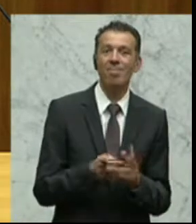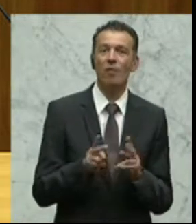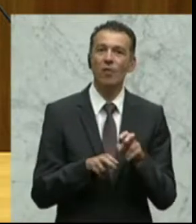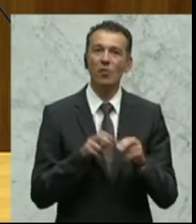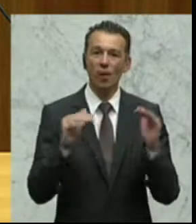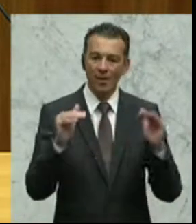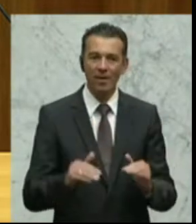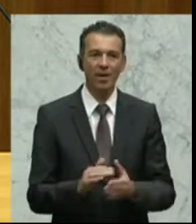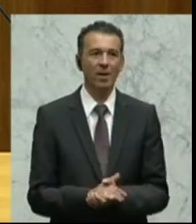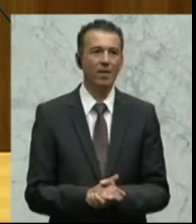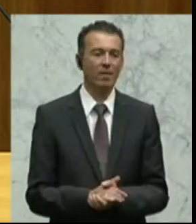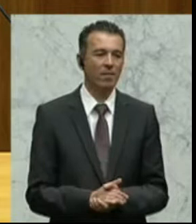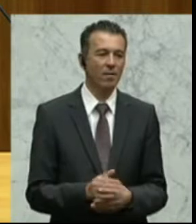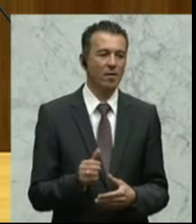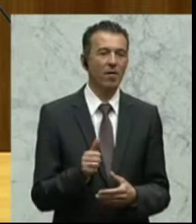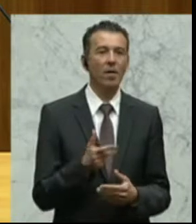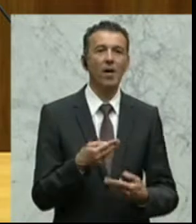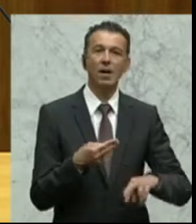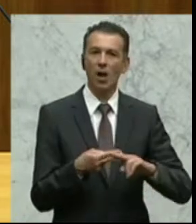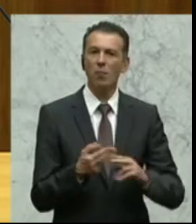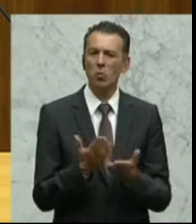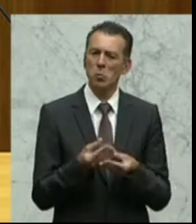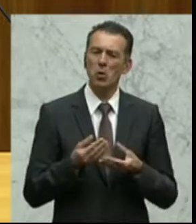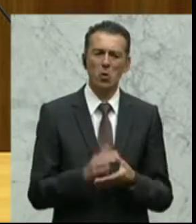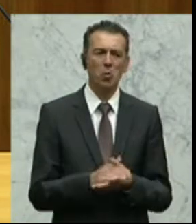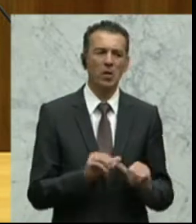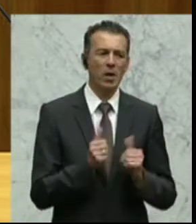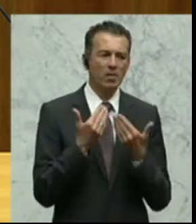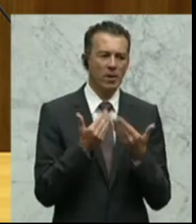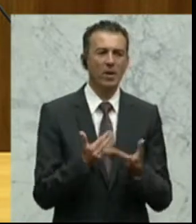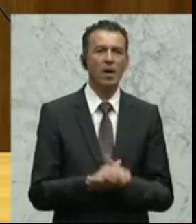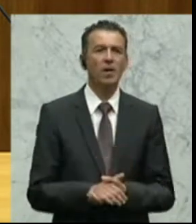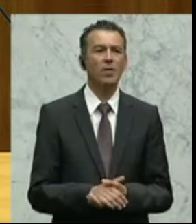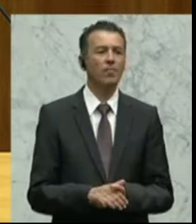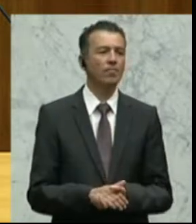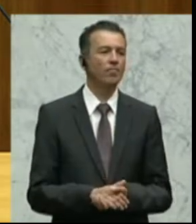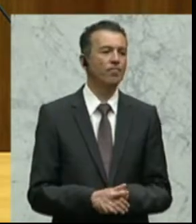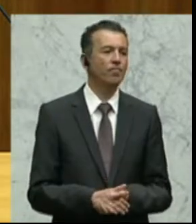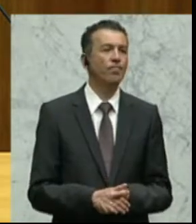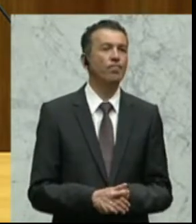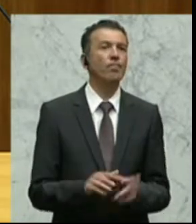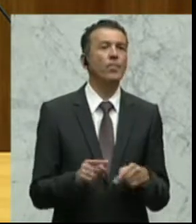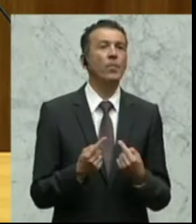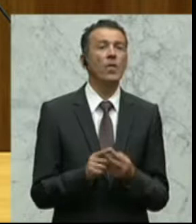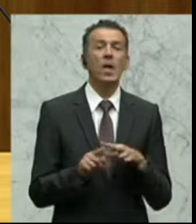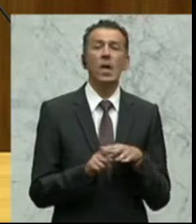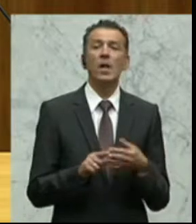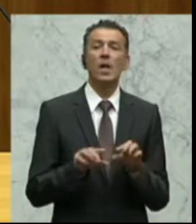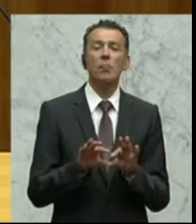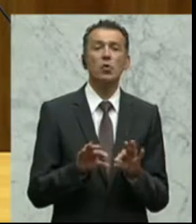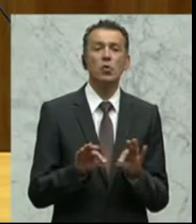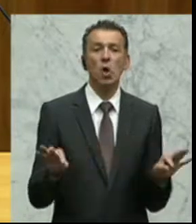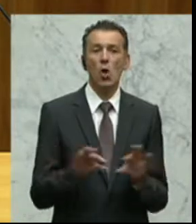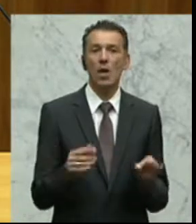Und einige Antworten habe ich da ja bekommen. Herzlichen Dank einmal dafür. Wir vom Team Stronach sagen ganz klar, wir